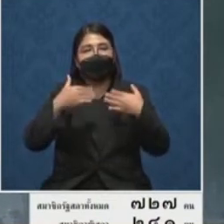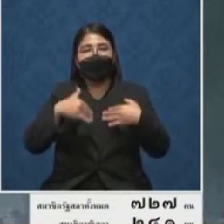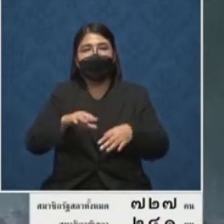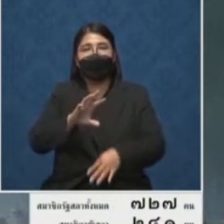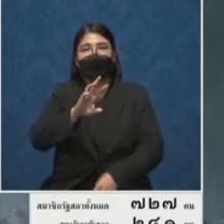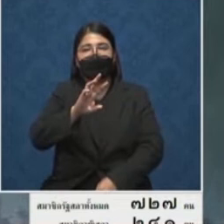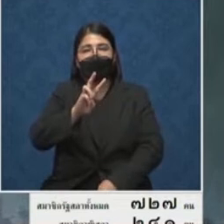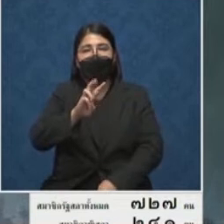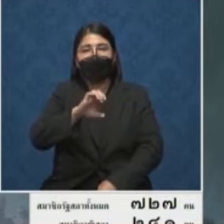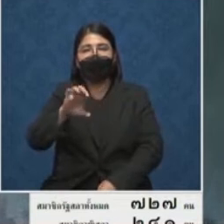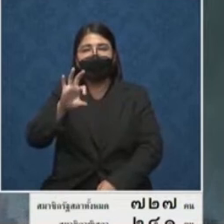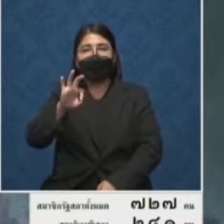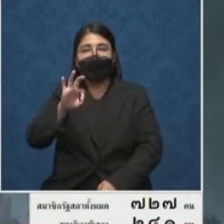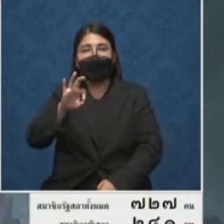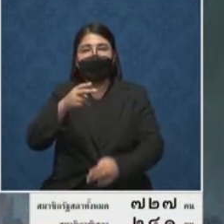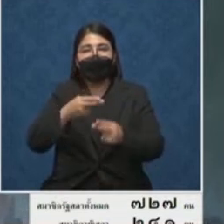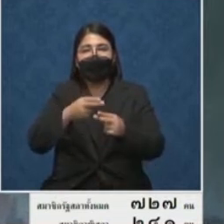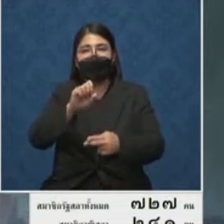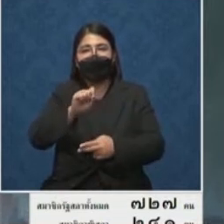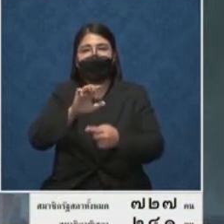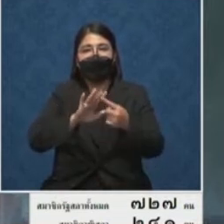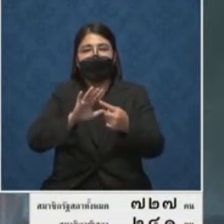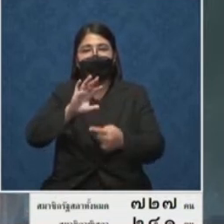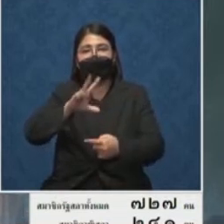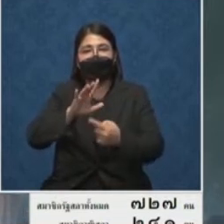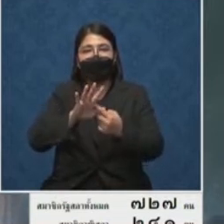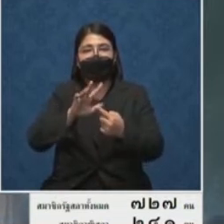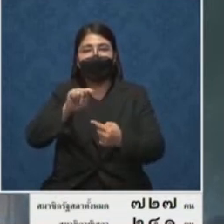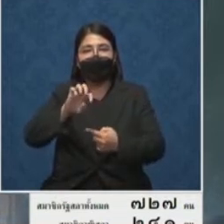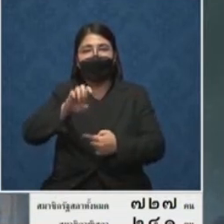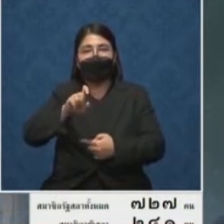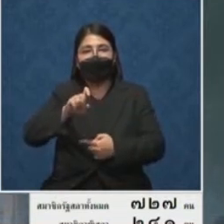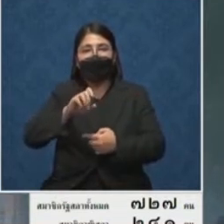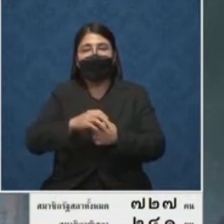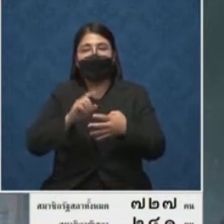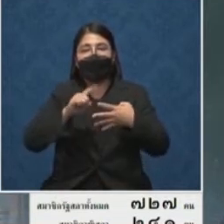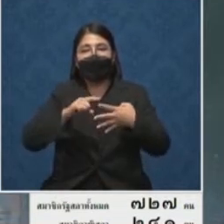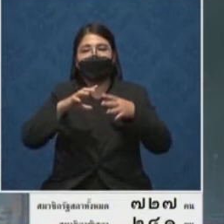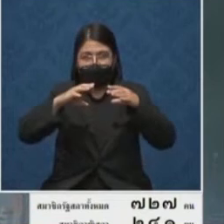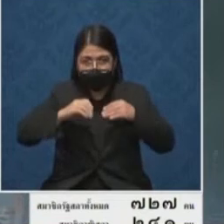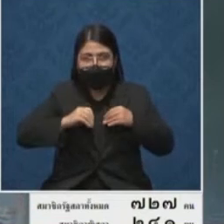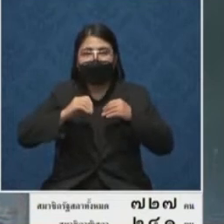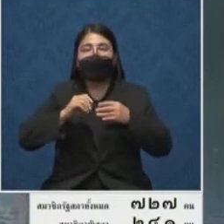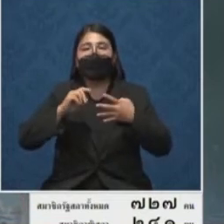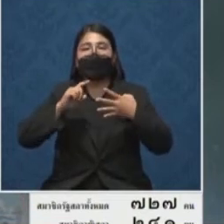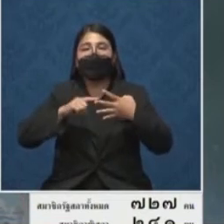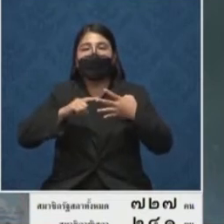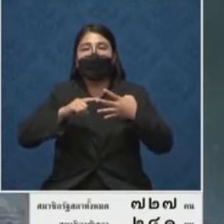609นายสุชาติโชคชัยวัฒนากร 1รับหลัก